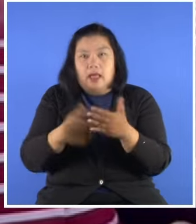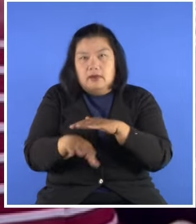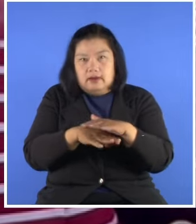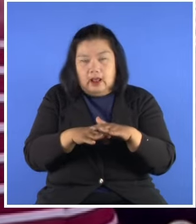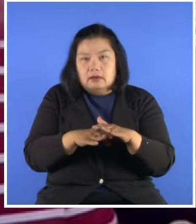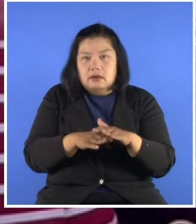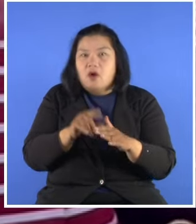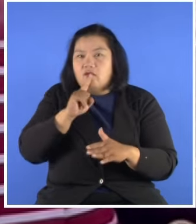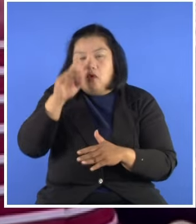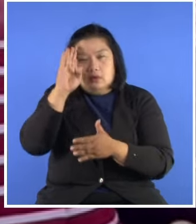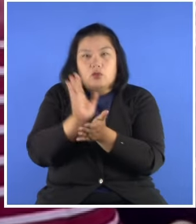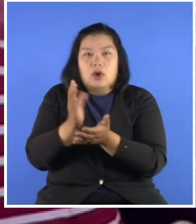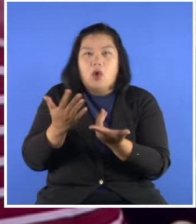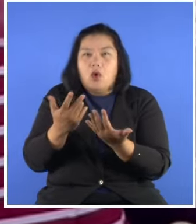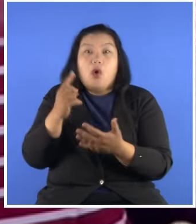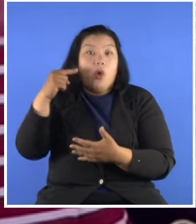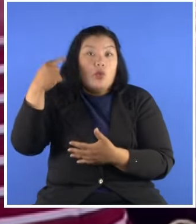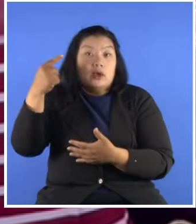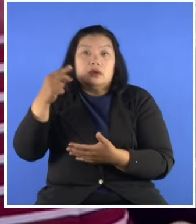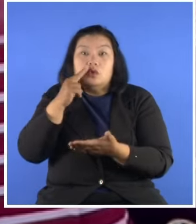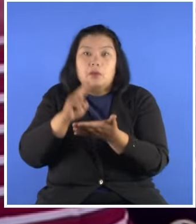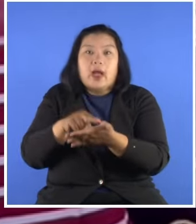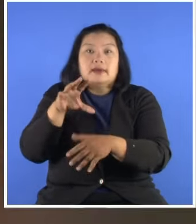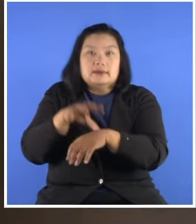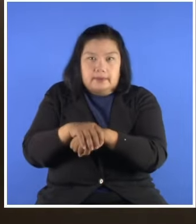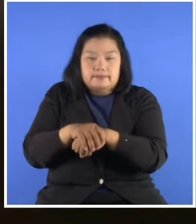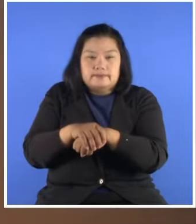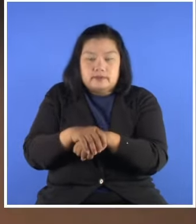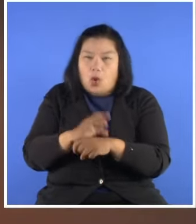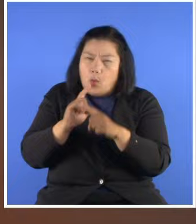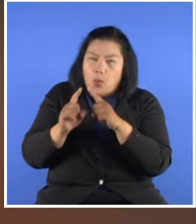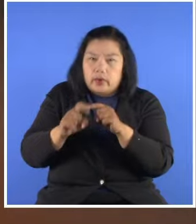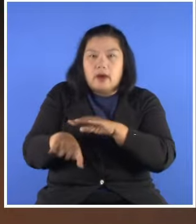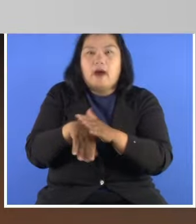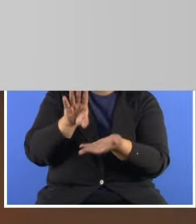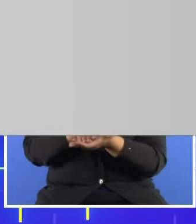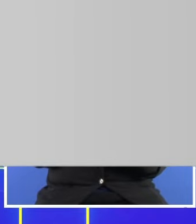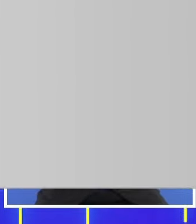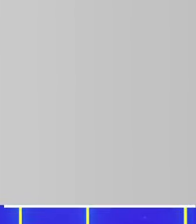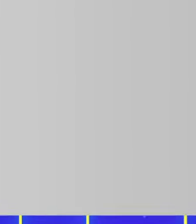อนะให้ตำรวจออกหมายเรียกหญิงที่ขับรถเก๋งนะคะมาสอบสวนดำเนินคดีต่อค่ะ ครับ